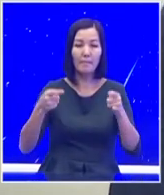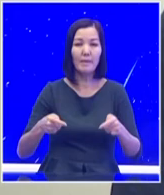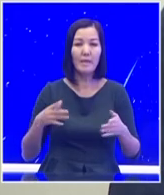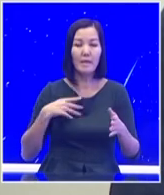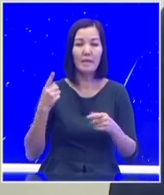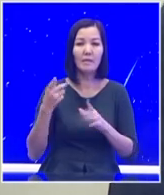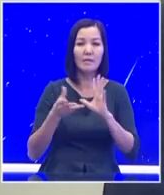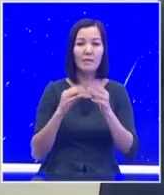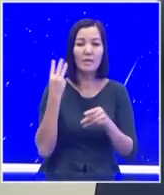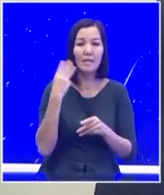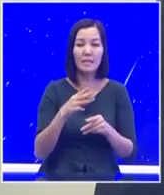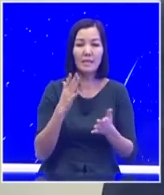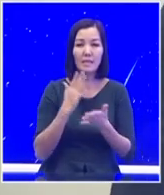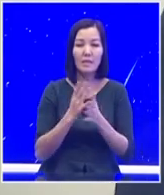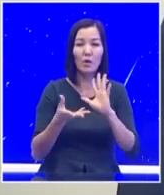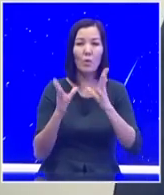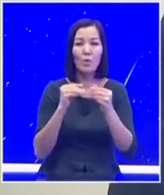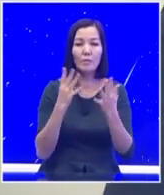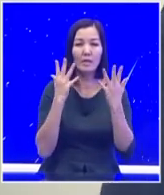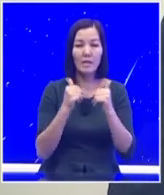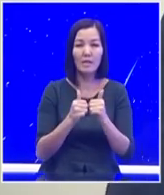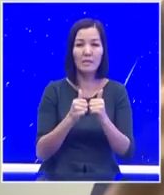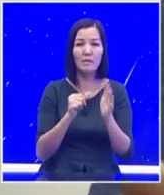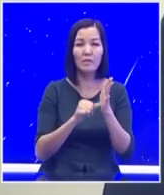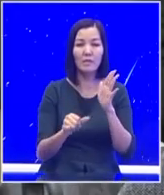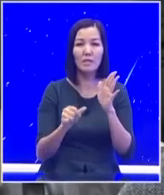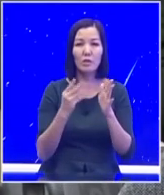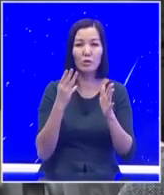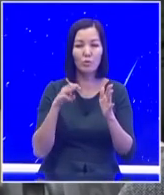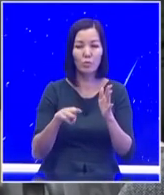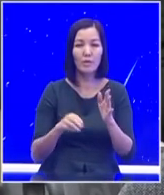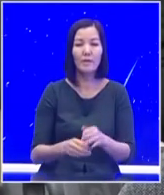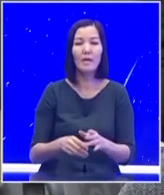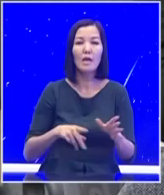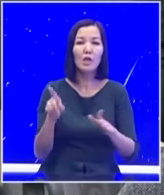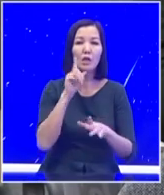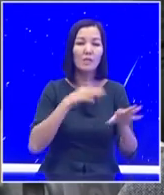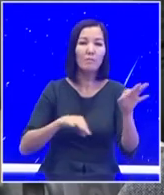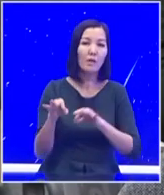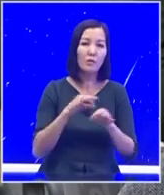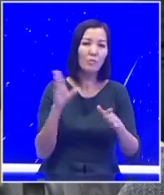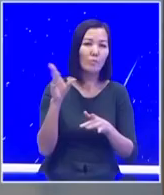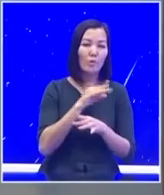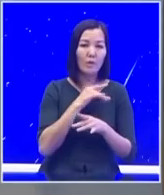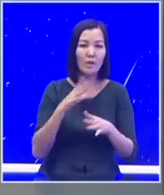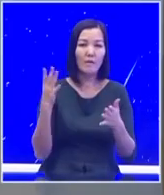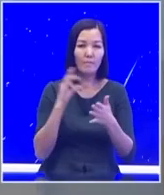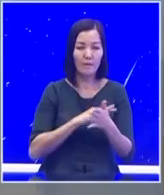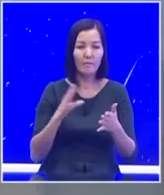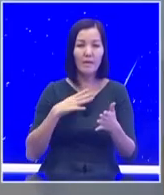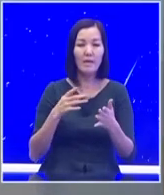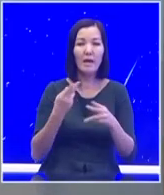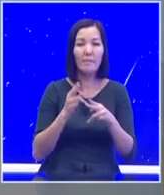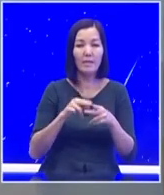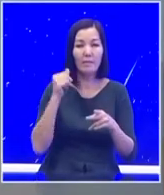более 35 единиц, а общее количество составляет 60 штук. JAS Project пришелся по душе многим молодым казахстанцам. Об